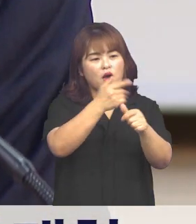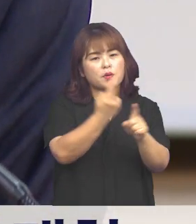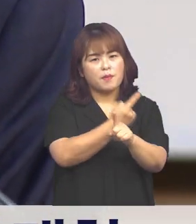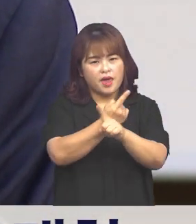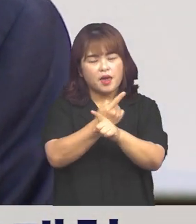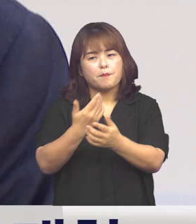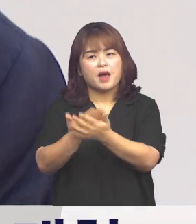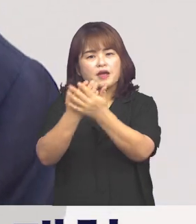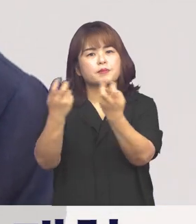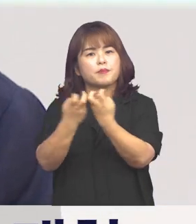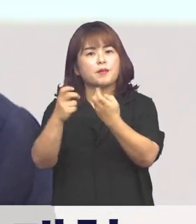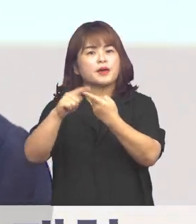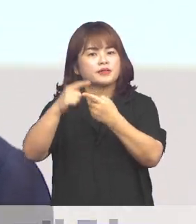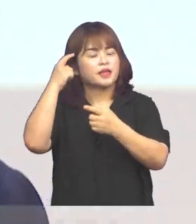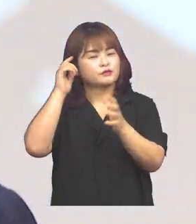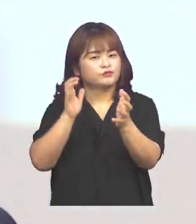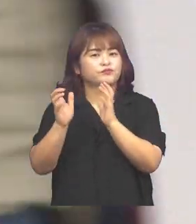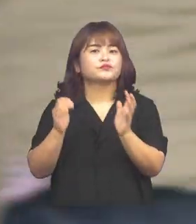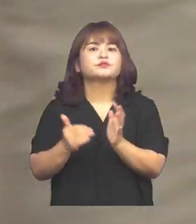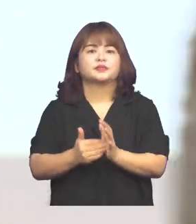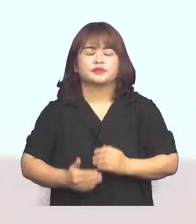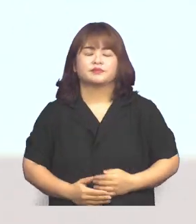교육 발전 방안을 논의했습니다.